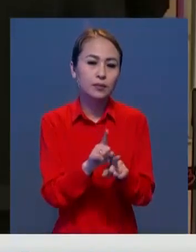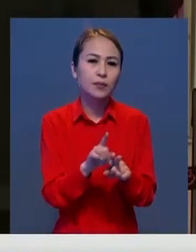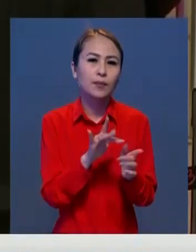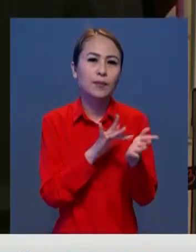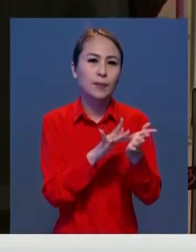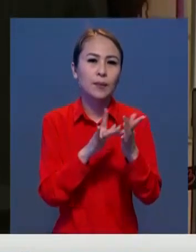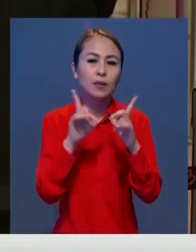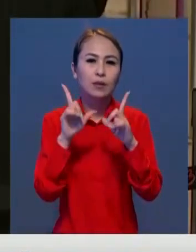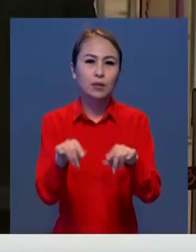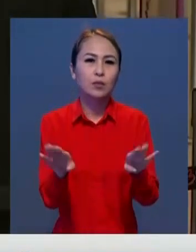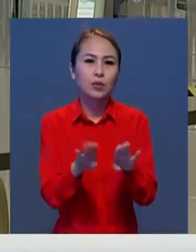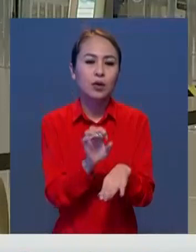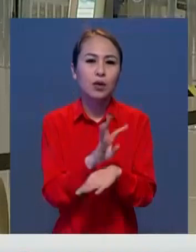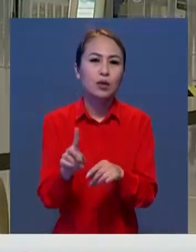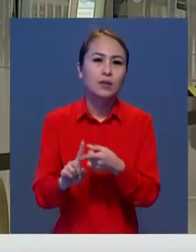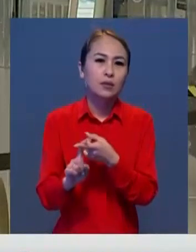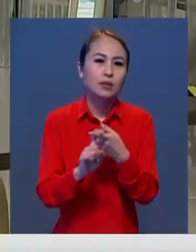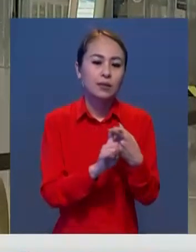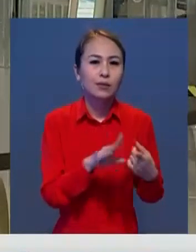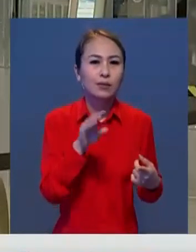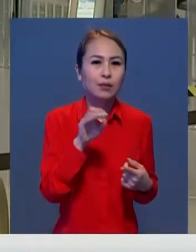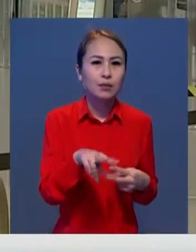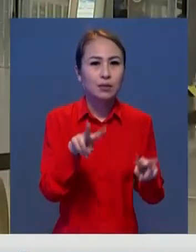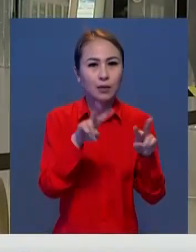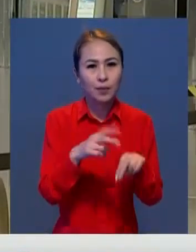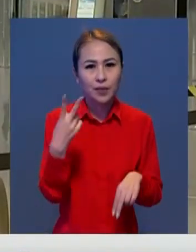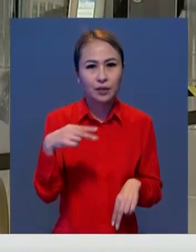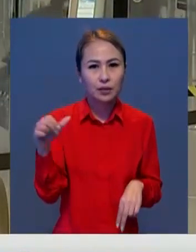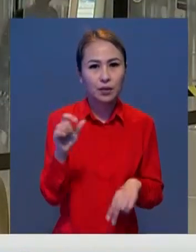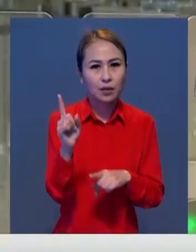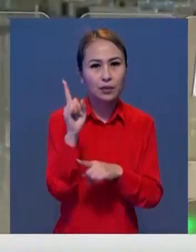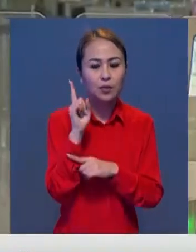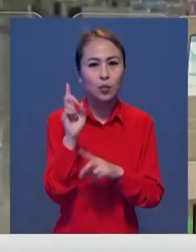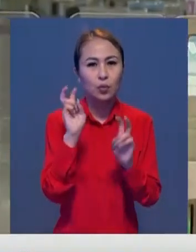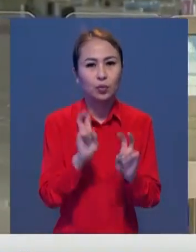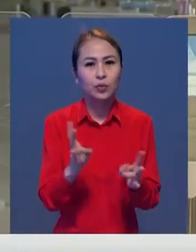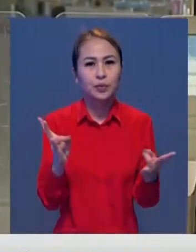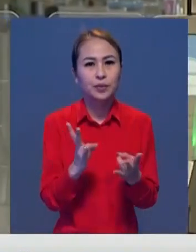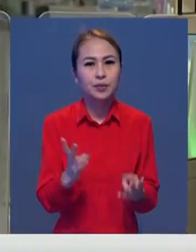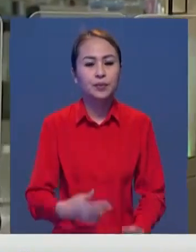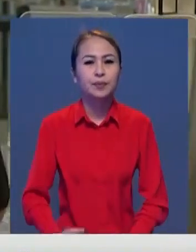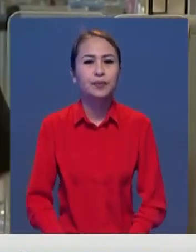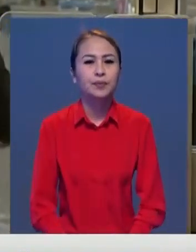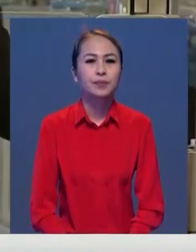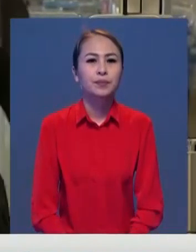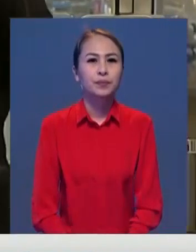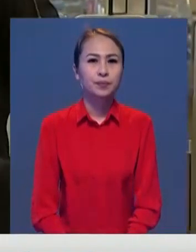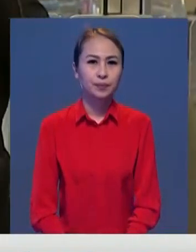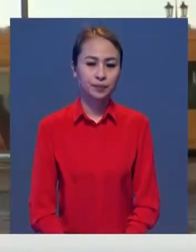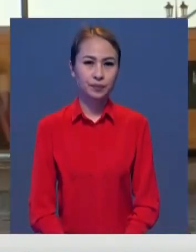сапар шеккендер болса, коронавирусқа тест тапсырып, 2 аптаға дейін карантинде отыруы тиіс.